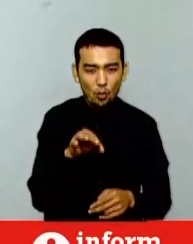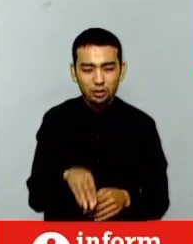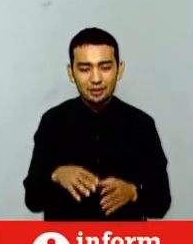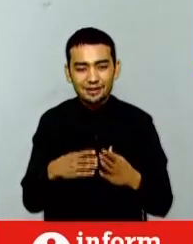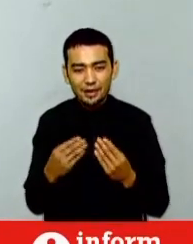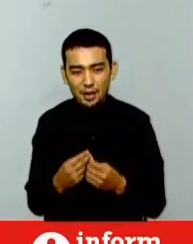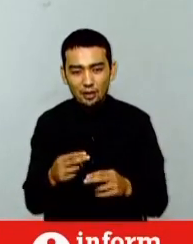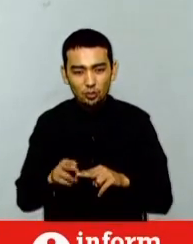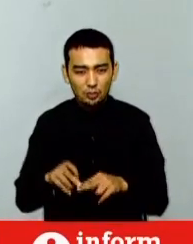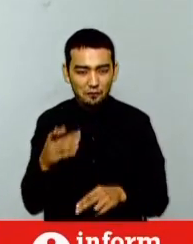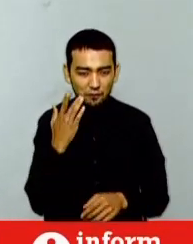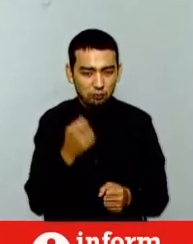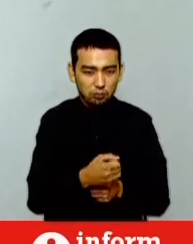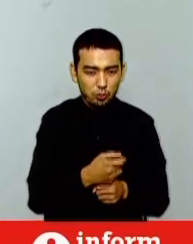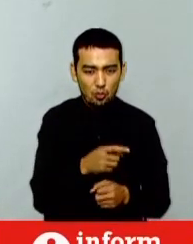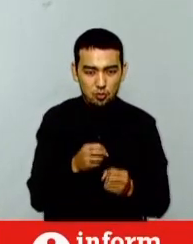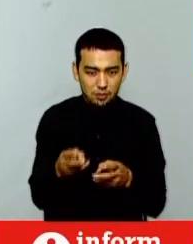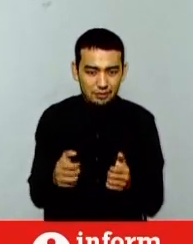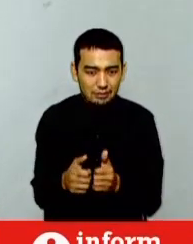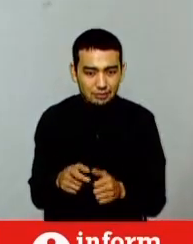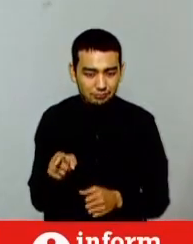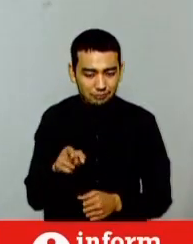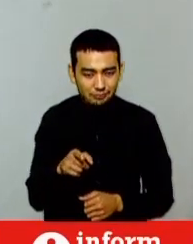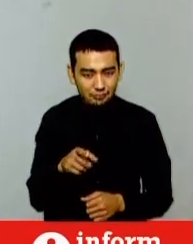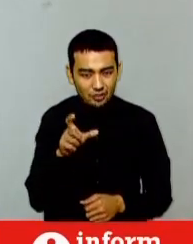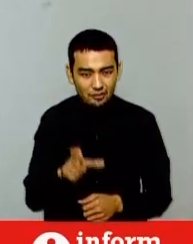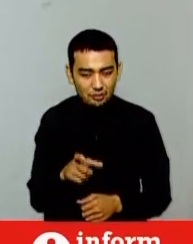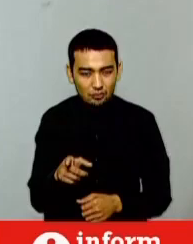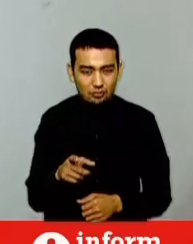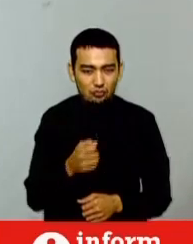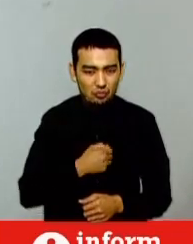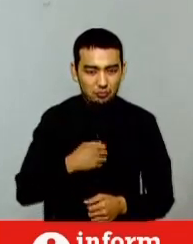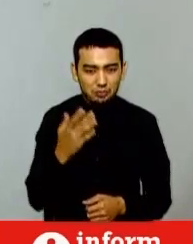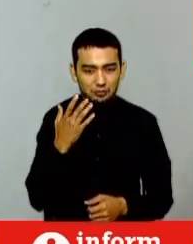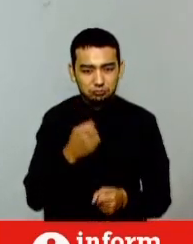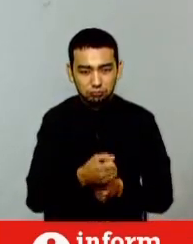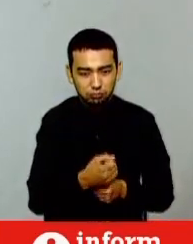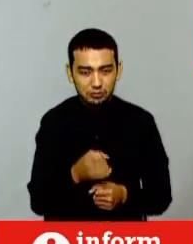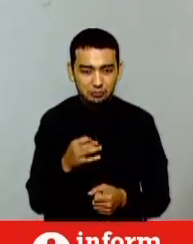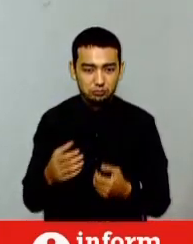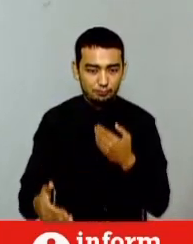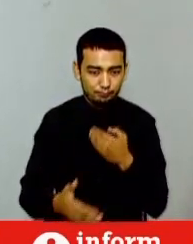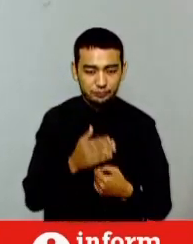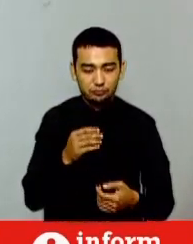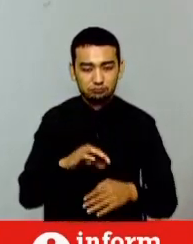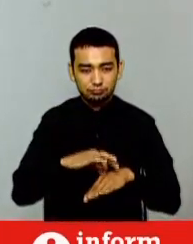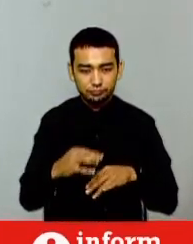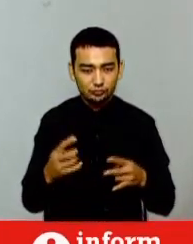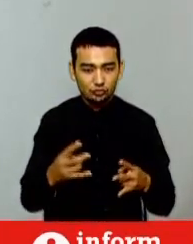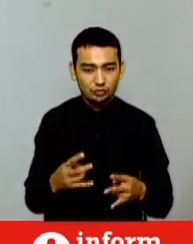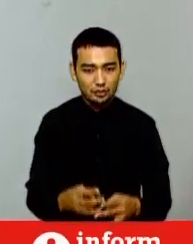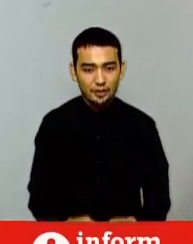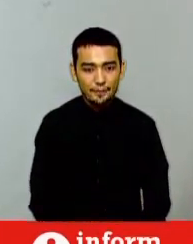которая в нем в опасности рядом с ним находится если мы сурово не начнем наказывать за то что